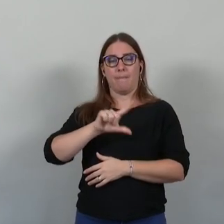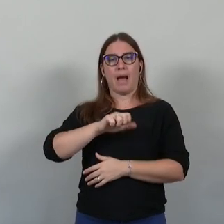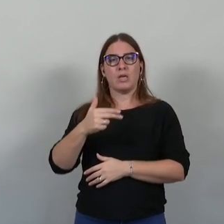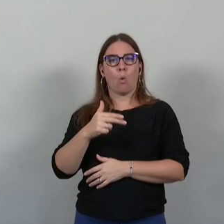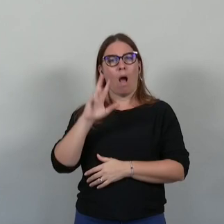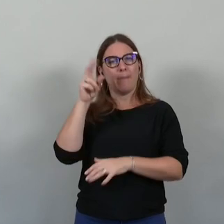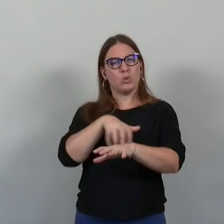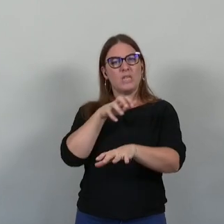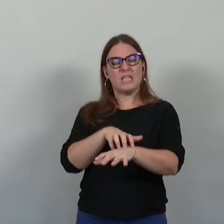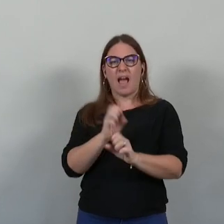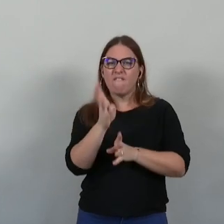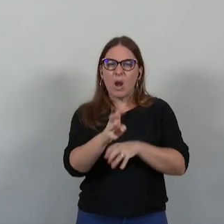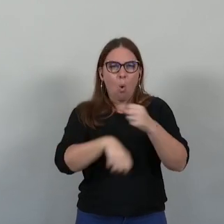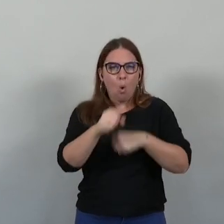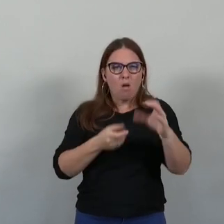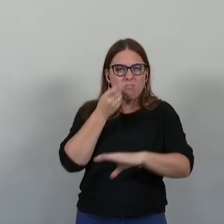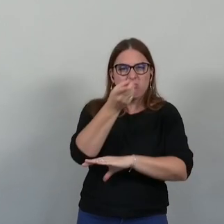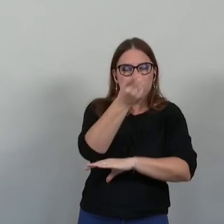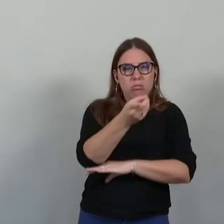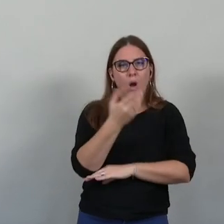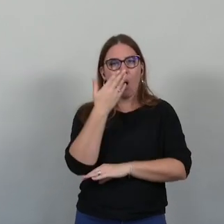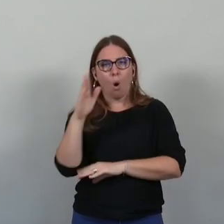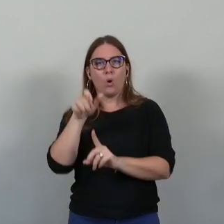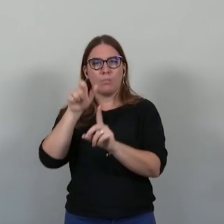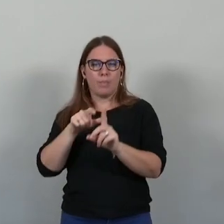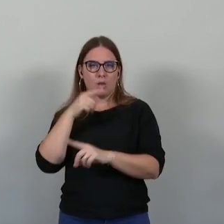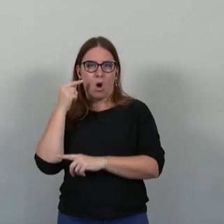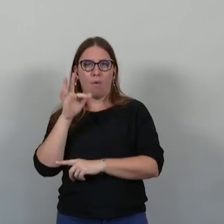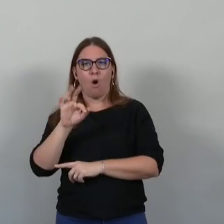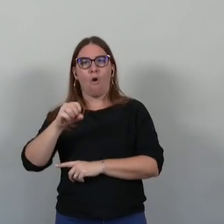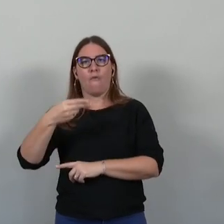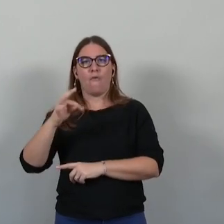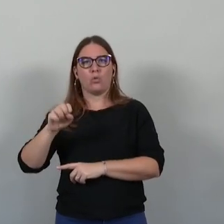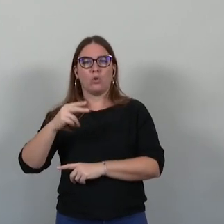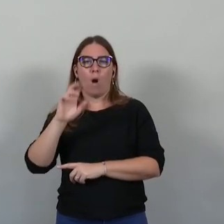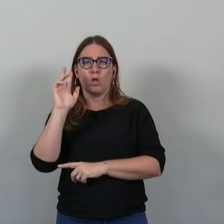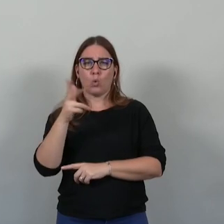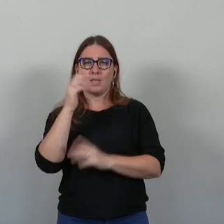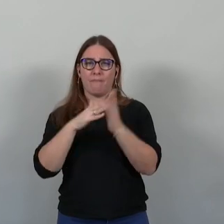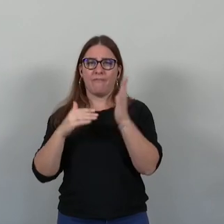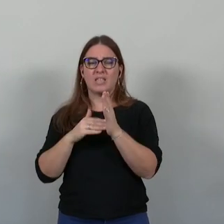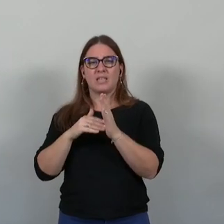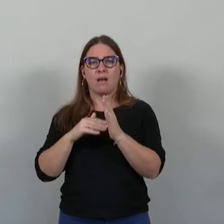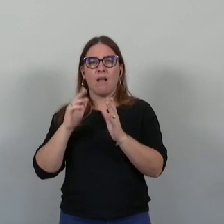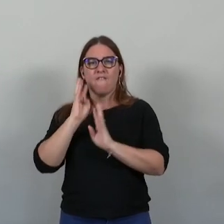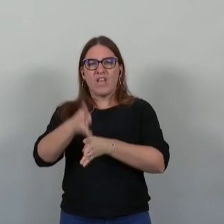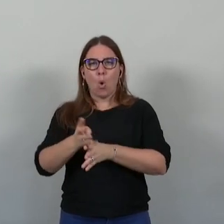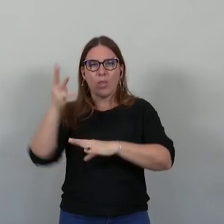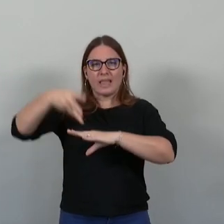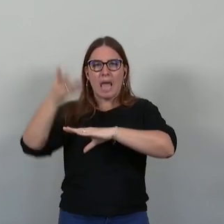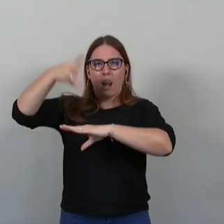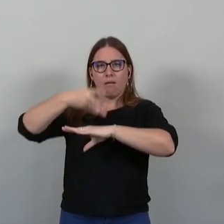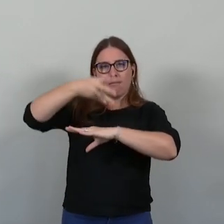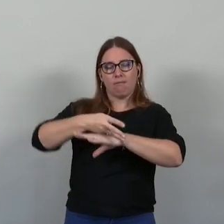iseroise et Aurélien fantenois trois fois vicechampion du monde senior de VTT Trial soit nommé